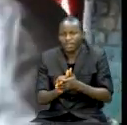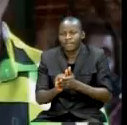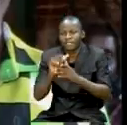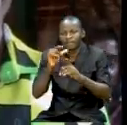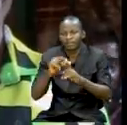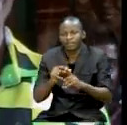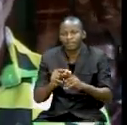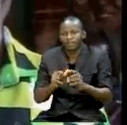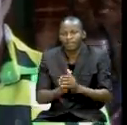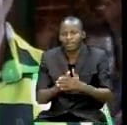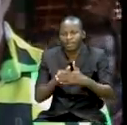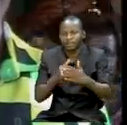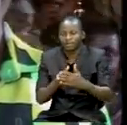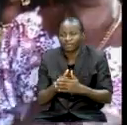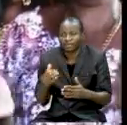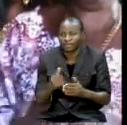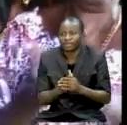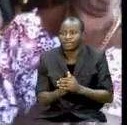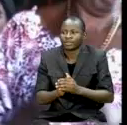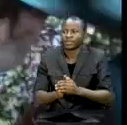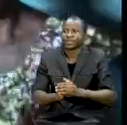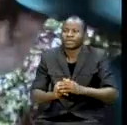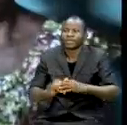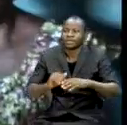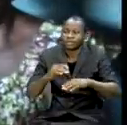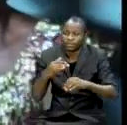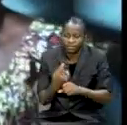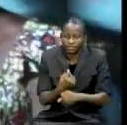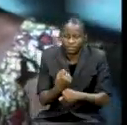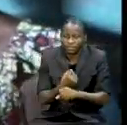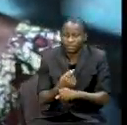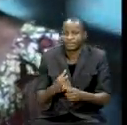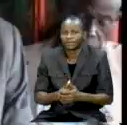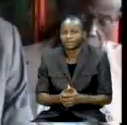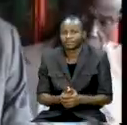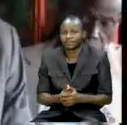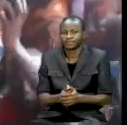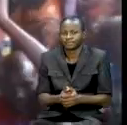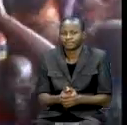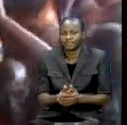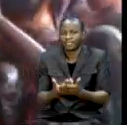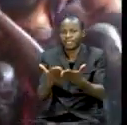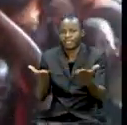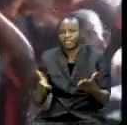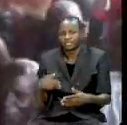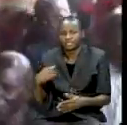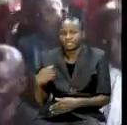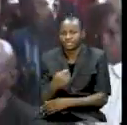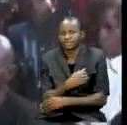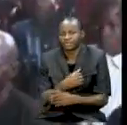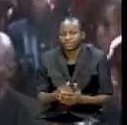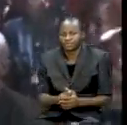lui avant de prendre l'engagement de travailler pour l'association. Huku kwetu ni